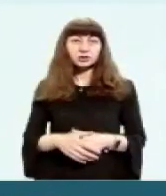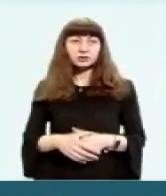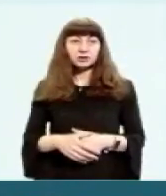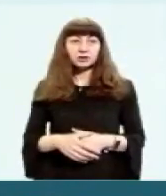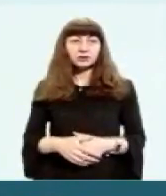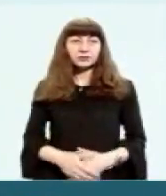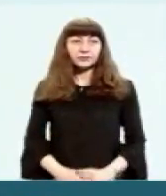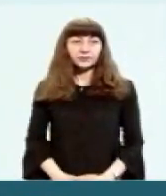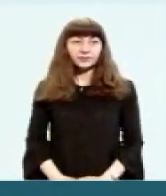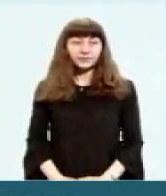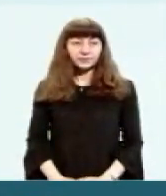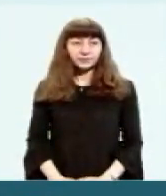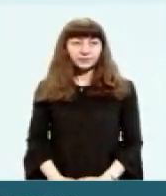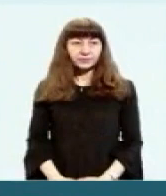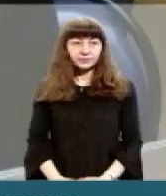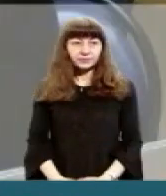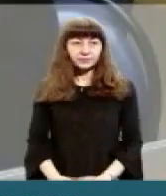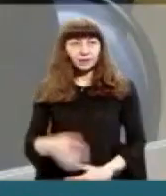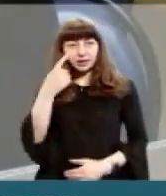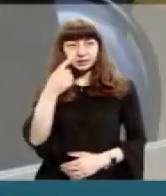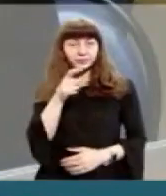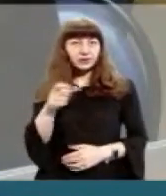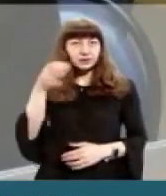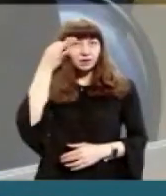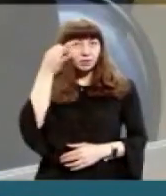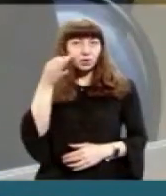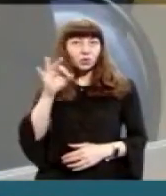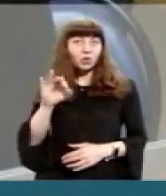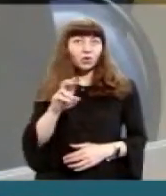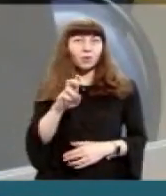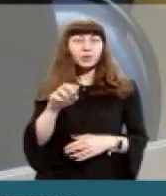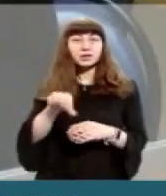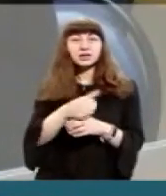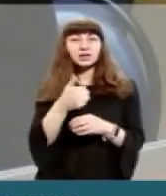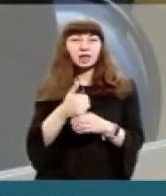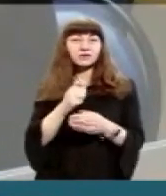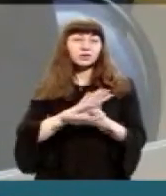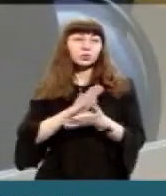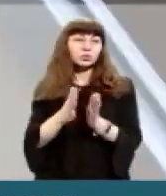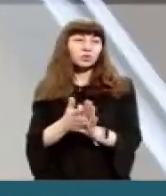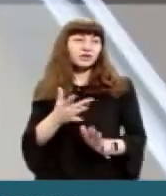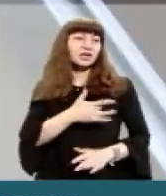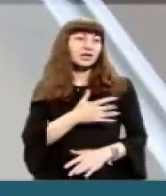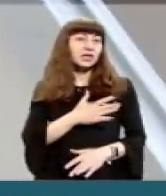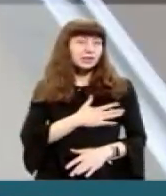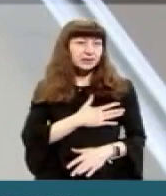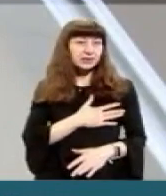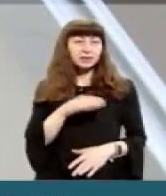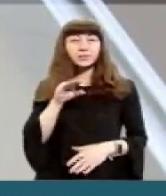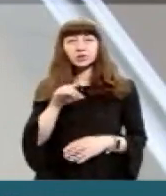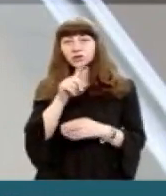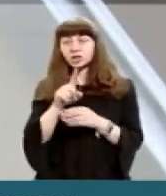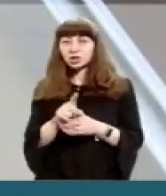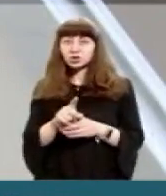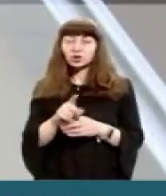Сала мамандары заңдастыру бойынша басты шарттарды тағы бір мәрте еске салды. Автокөлік Қазақстанға 2022 жылдың 1